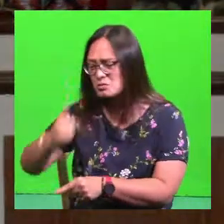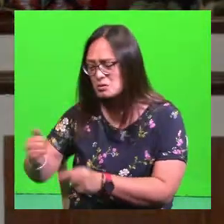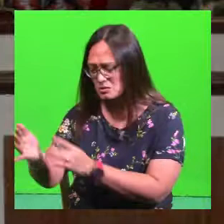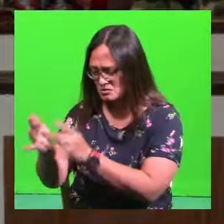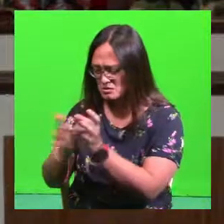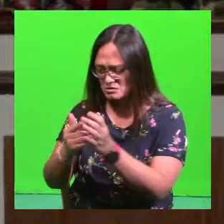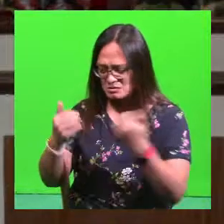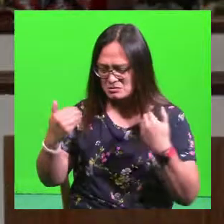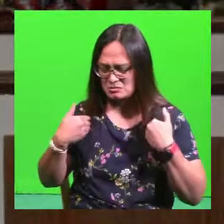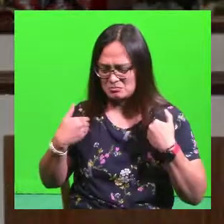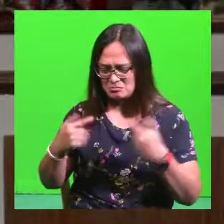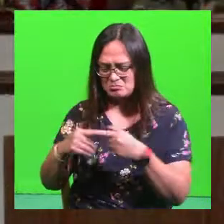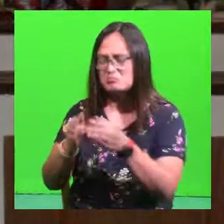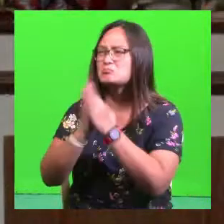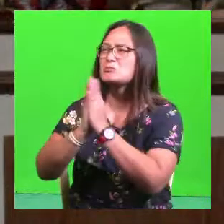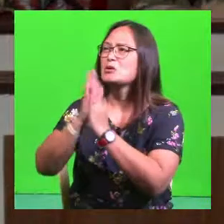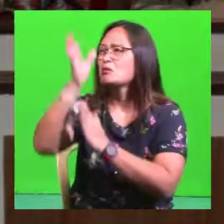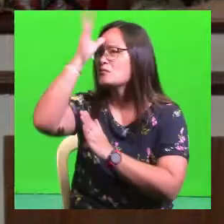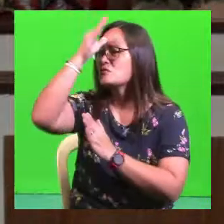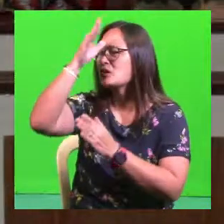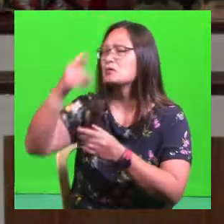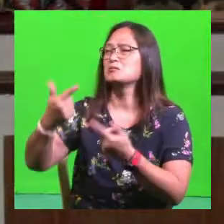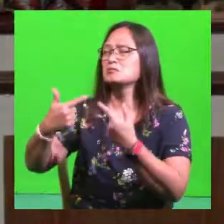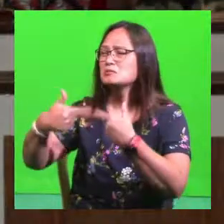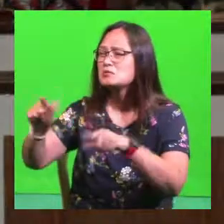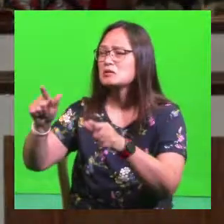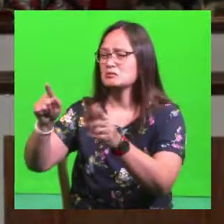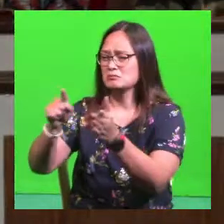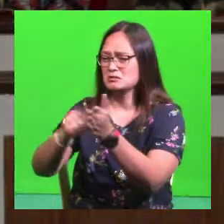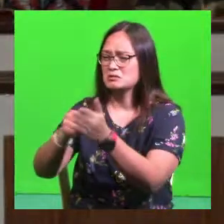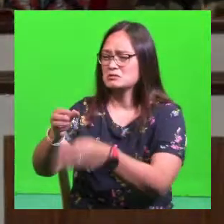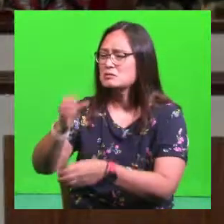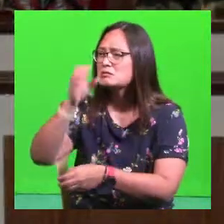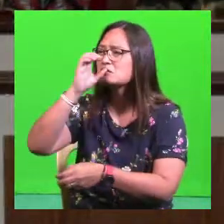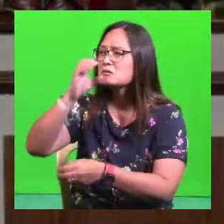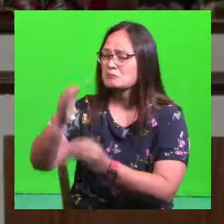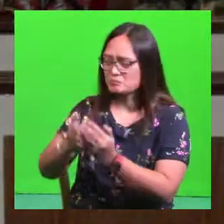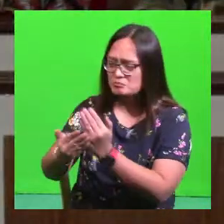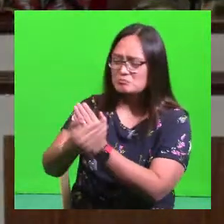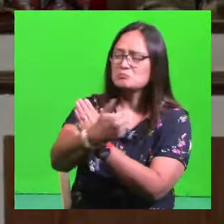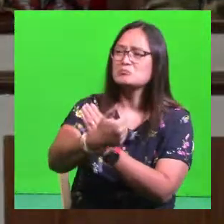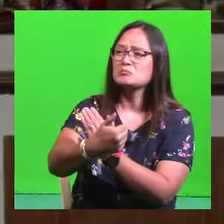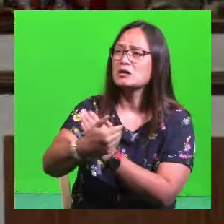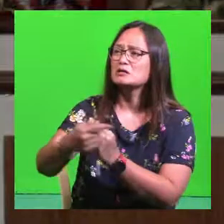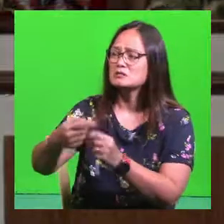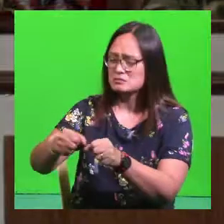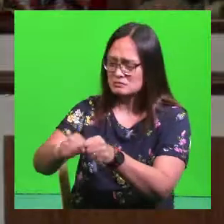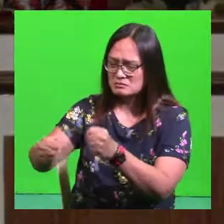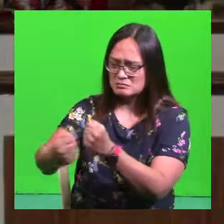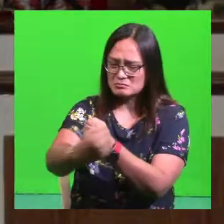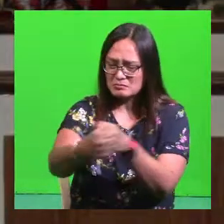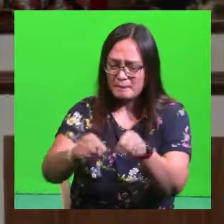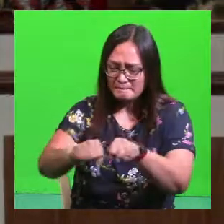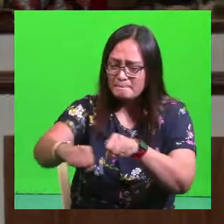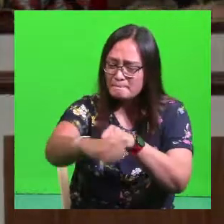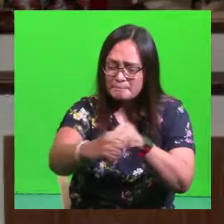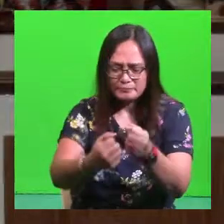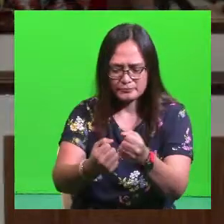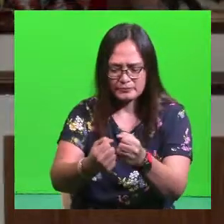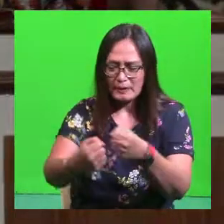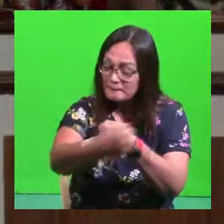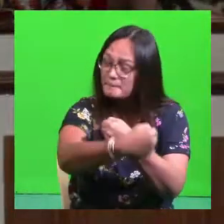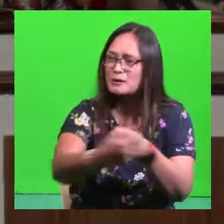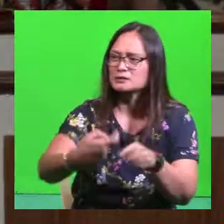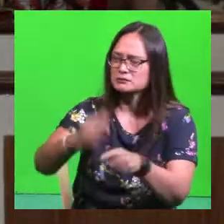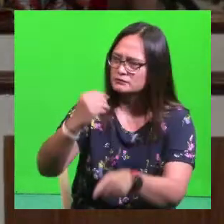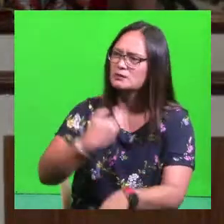this cup pass from me. Nevertheless, not my will, but thine be done. Why did he have to